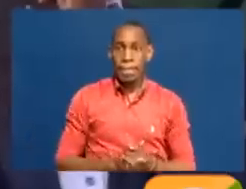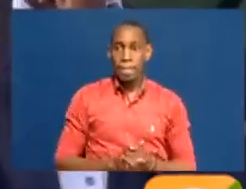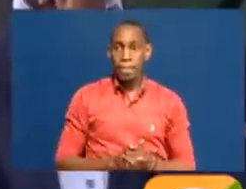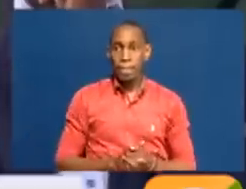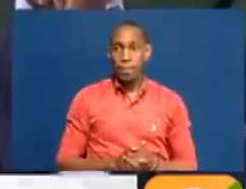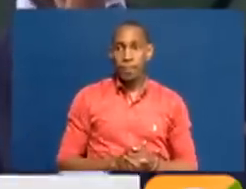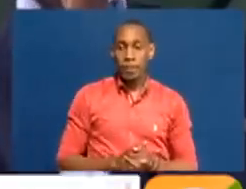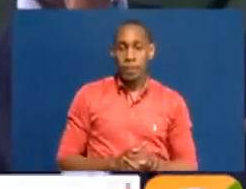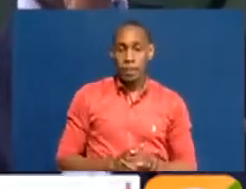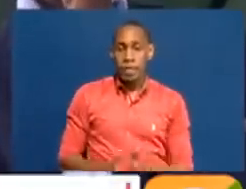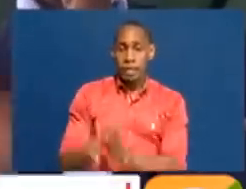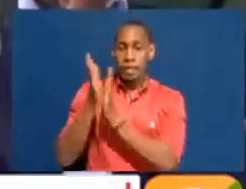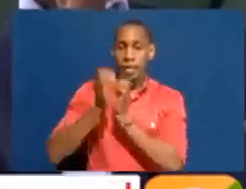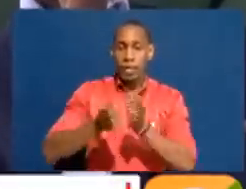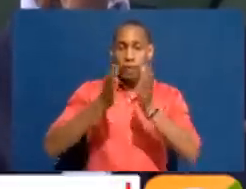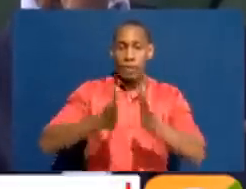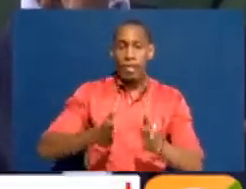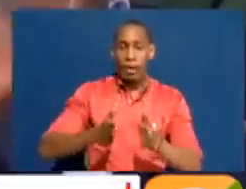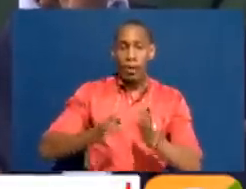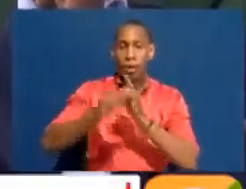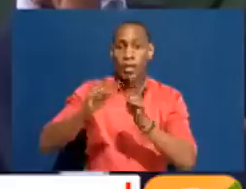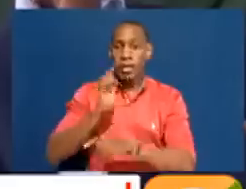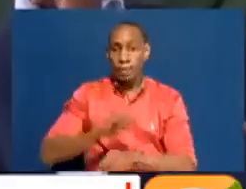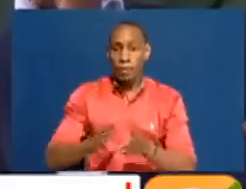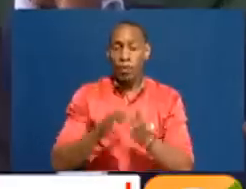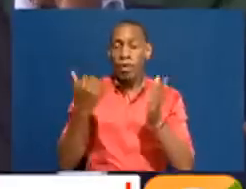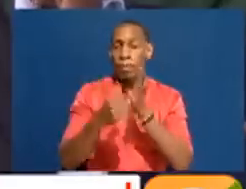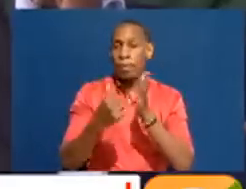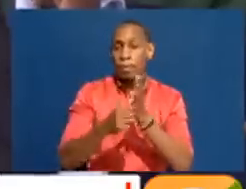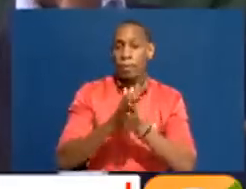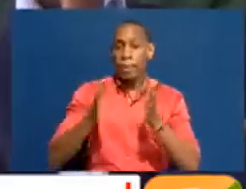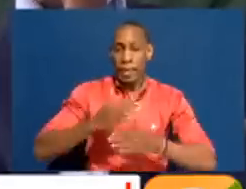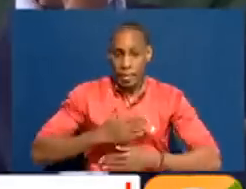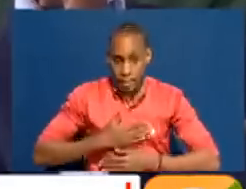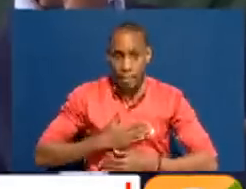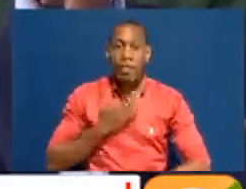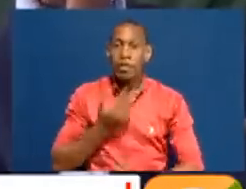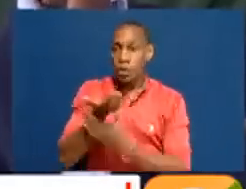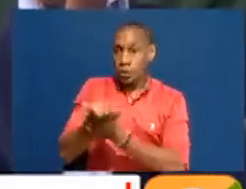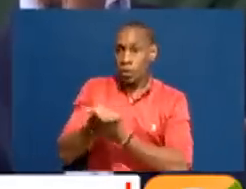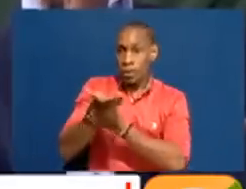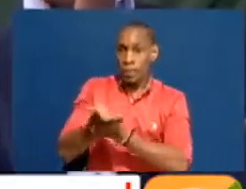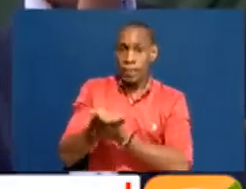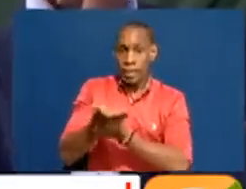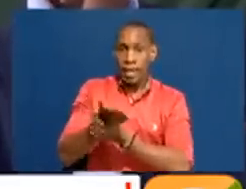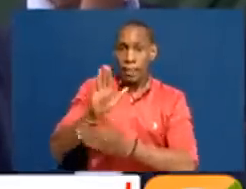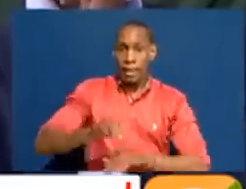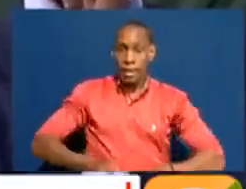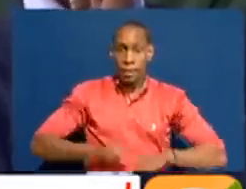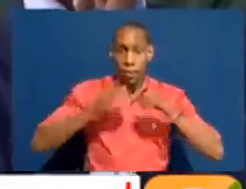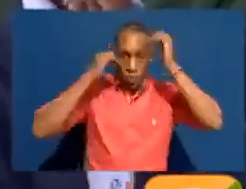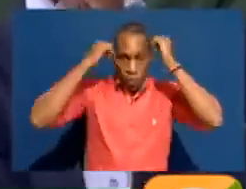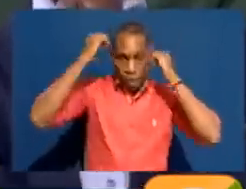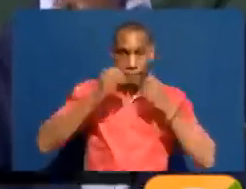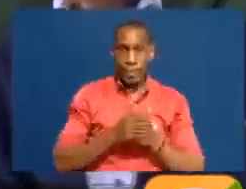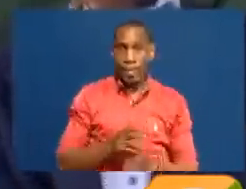Tulipoteza maafisa wa usalama, na tumekuwa na shida ya hiyo Kirio, Your Excellency. Tunataka kukuomba kama amiri jeshi mkuu.